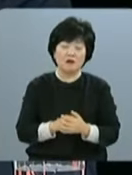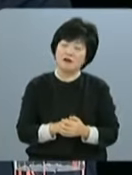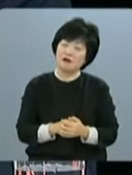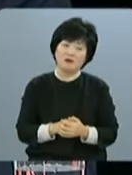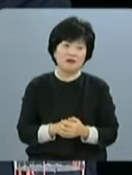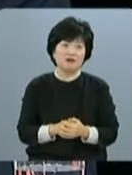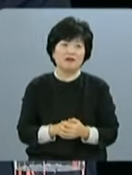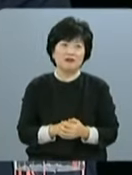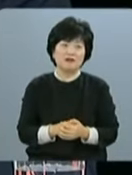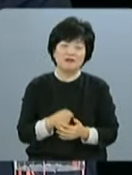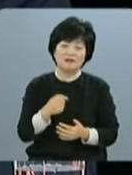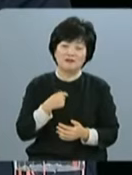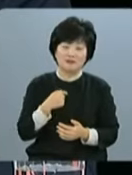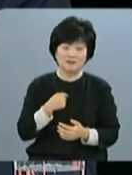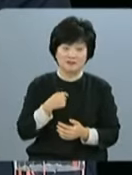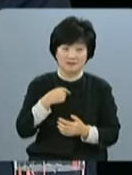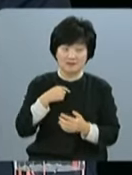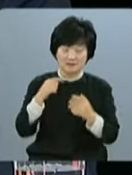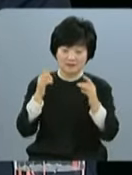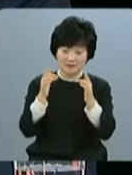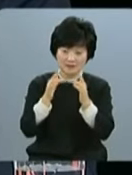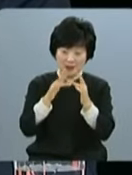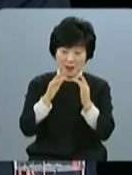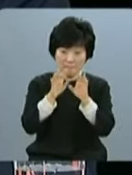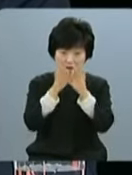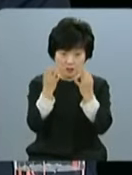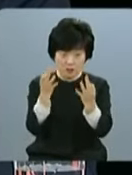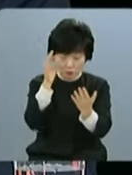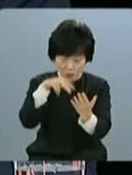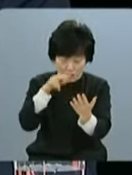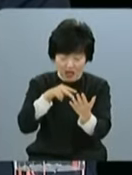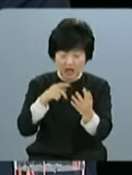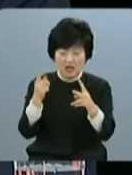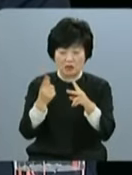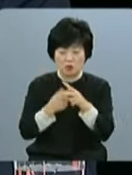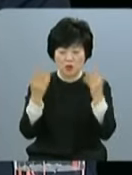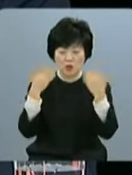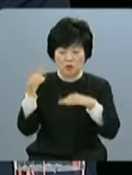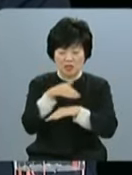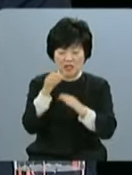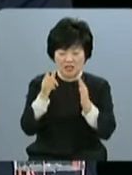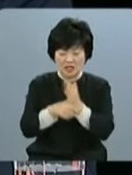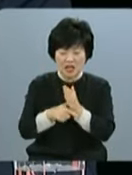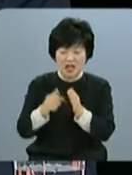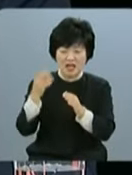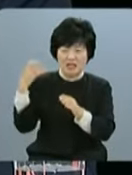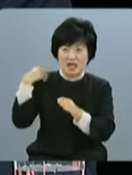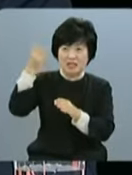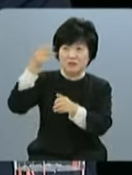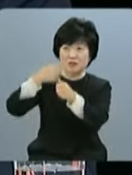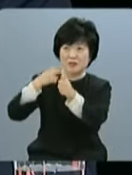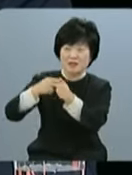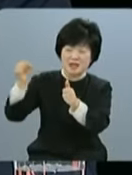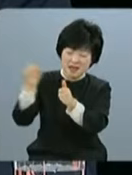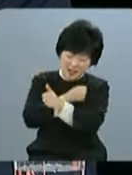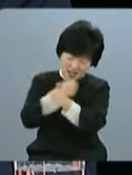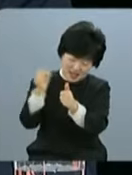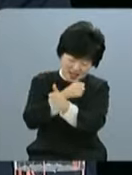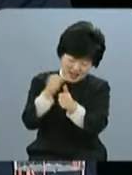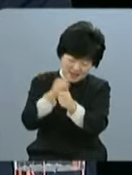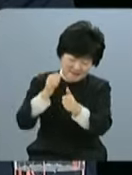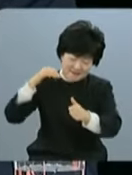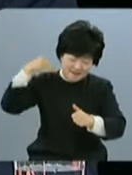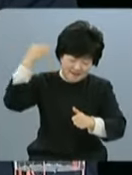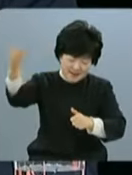나옵니다. 자기가 초등학교 다닐 때 참 담임선생한테 많이 맞았다. 내가 다음에